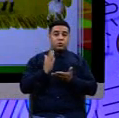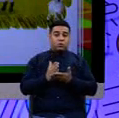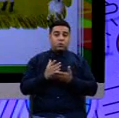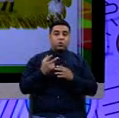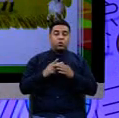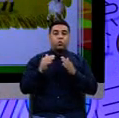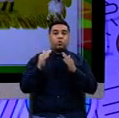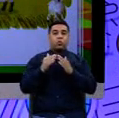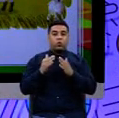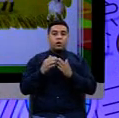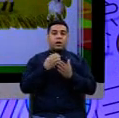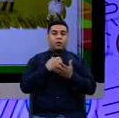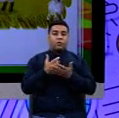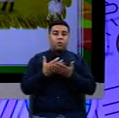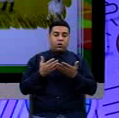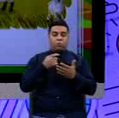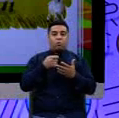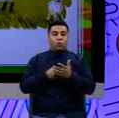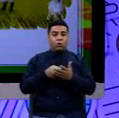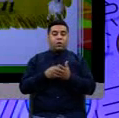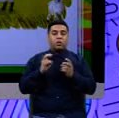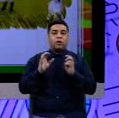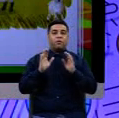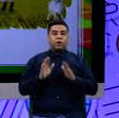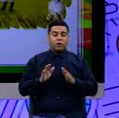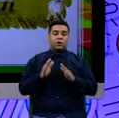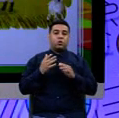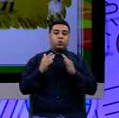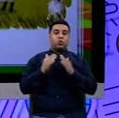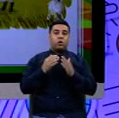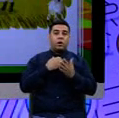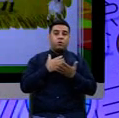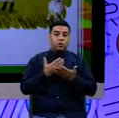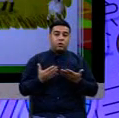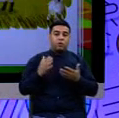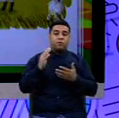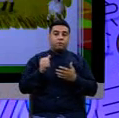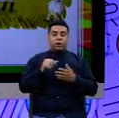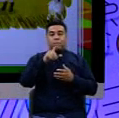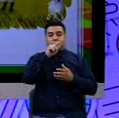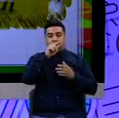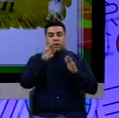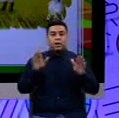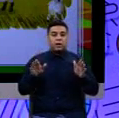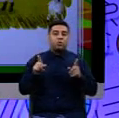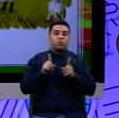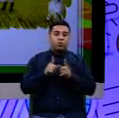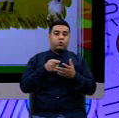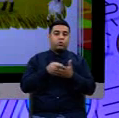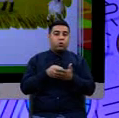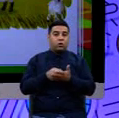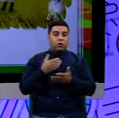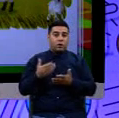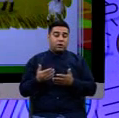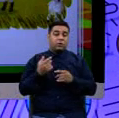uy hayvonlari boqiladi. Nafaqat uy hayvonlar, balki u yerda parrandalar ham boqiladi. Demak,